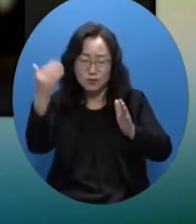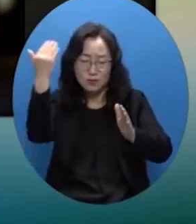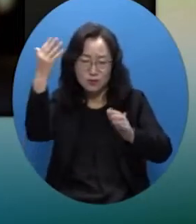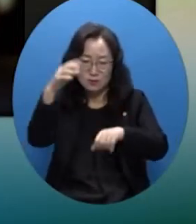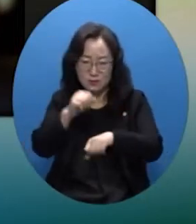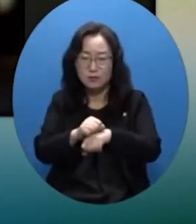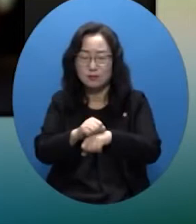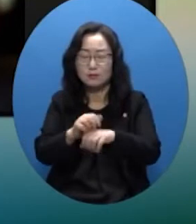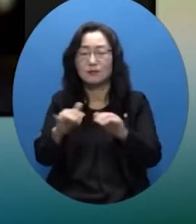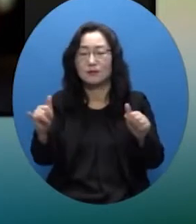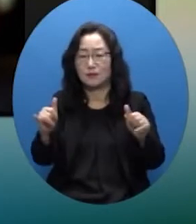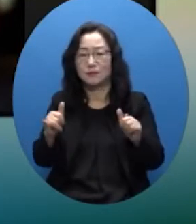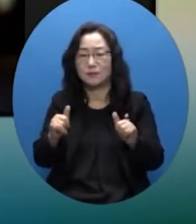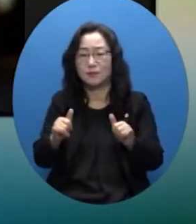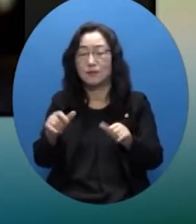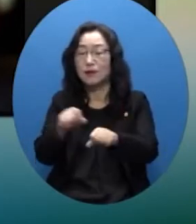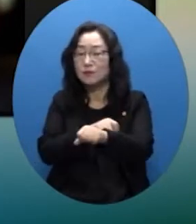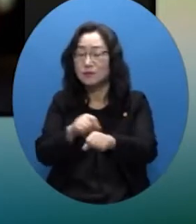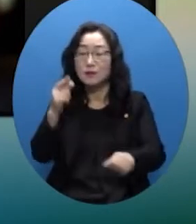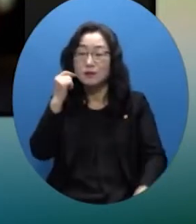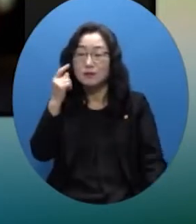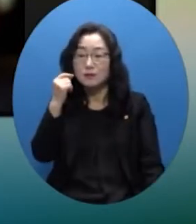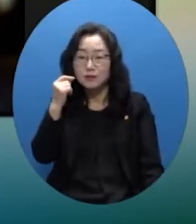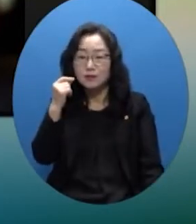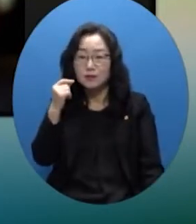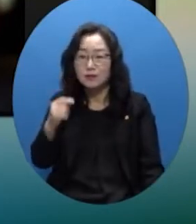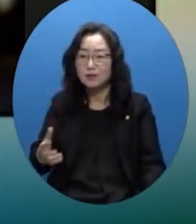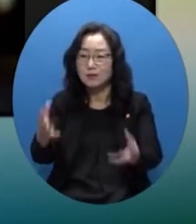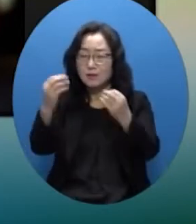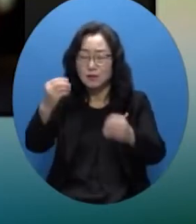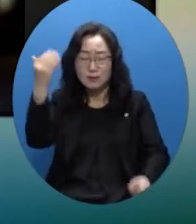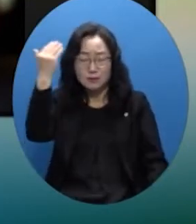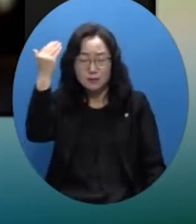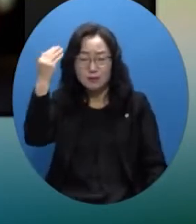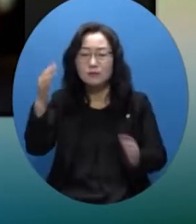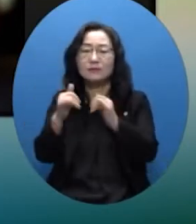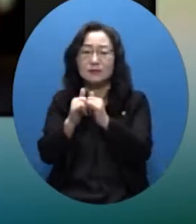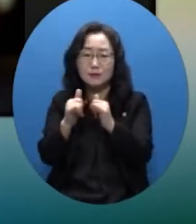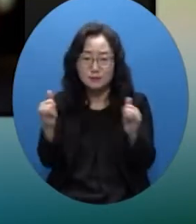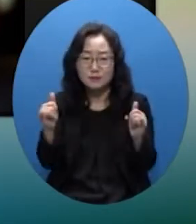특별히 일본의 바른 지성인들이